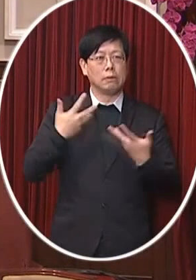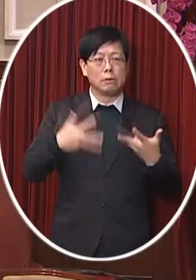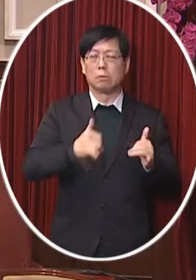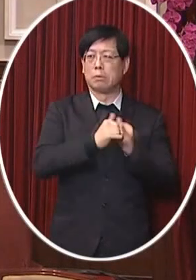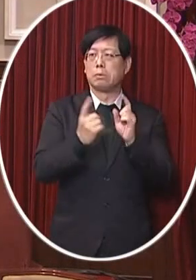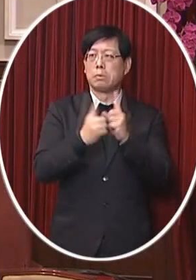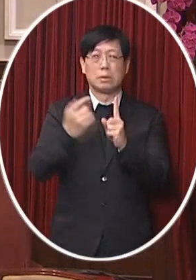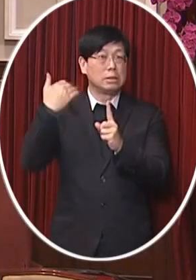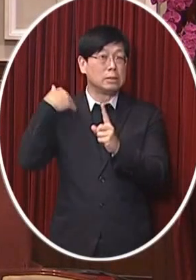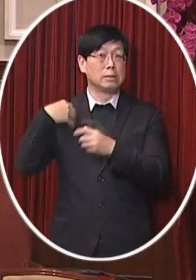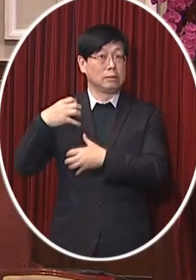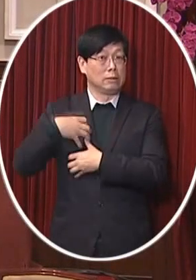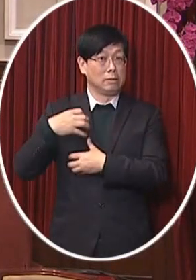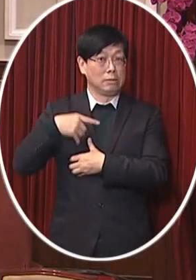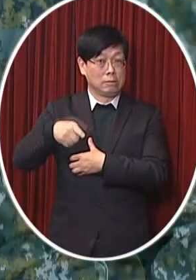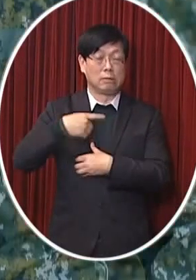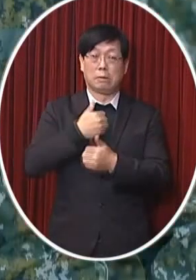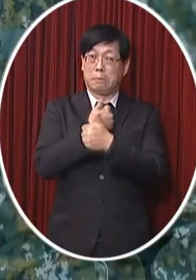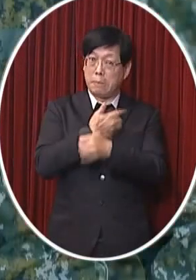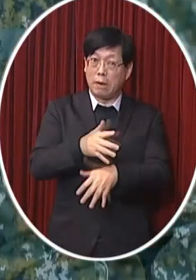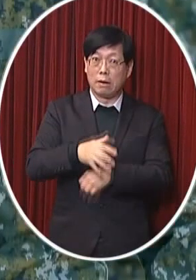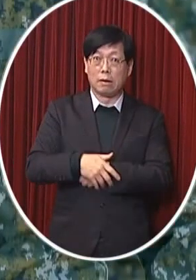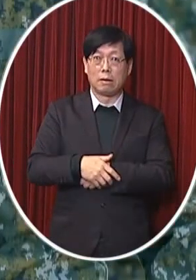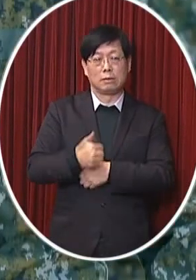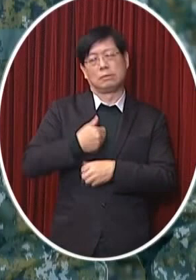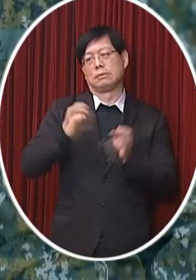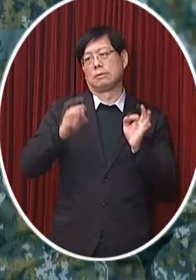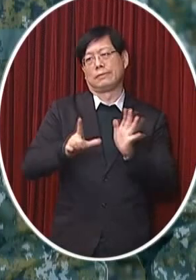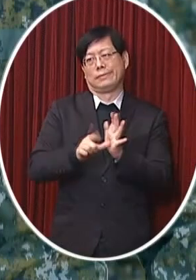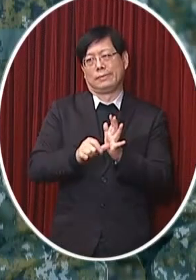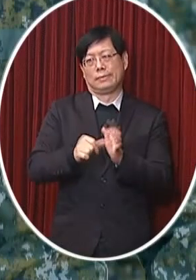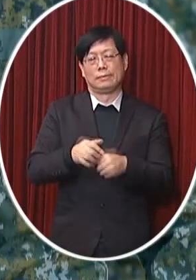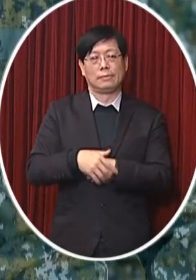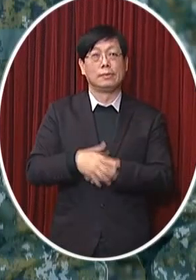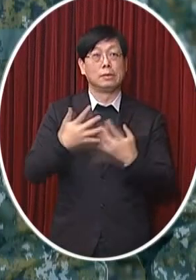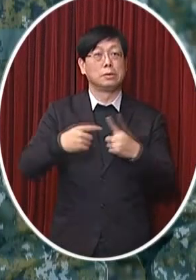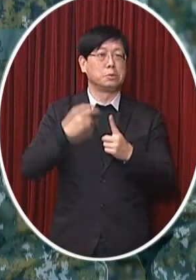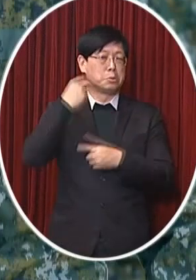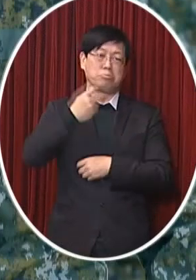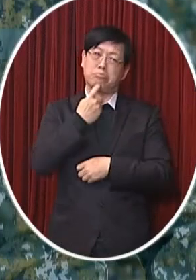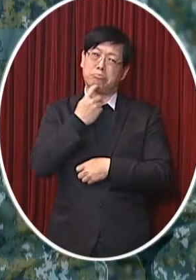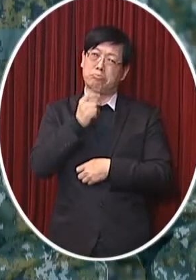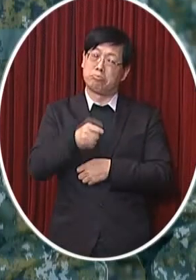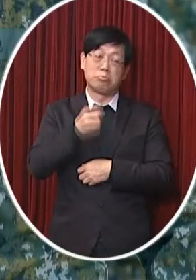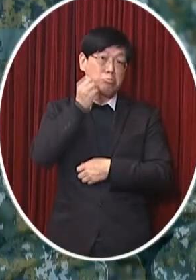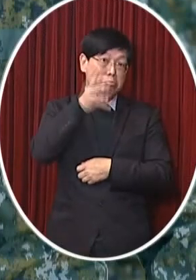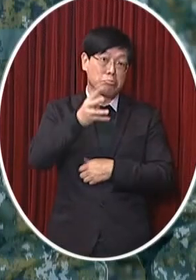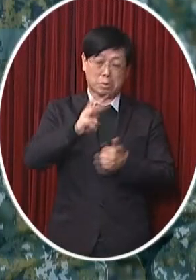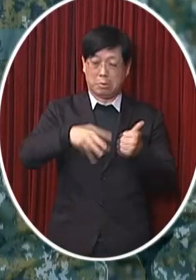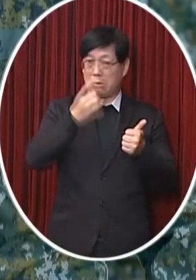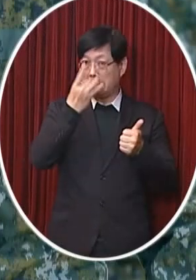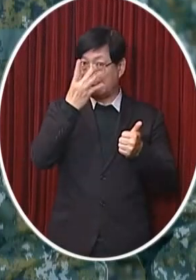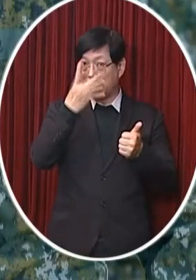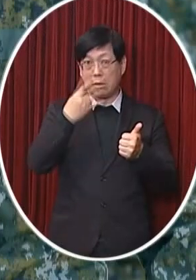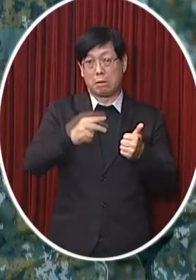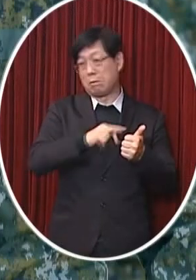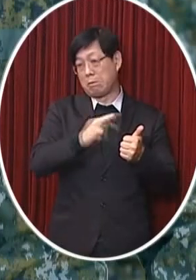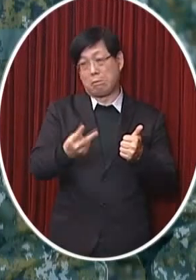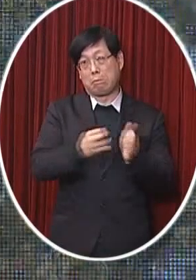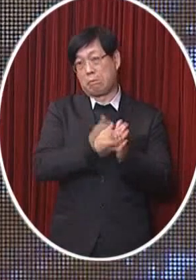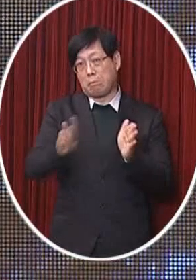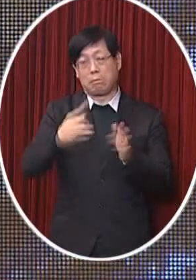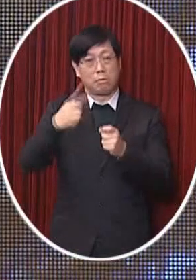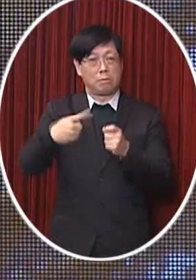人对过去当兵的经验感受是浪费时间，有人会质疑4个月都训练不好，为什么要变